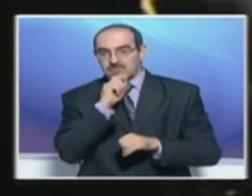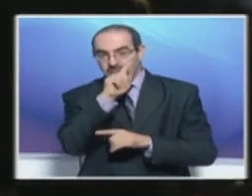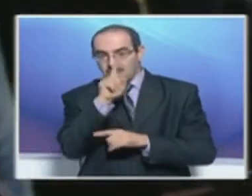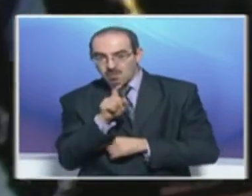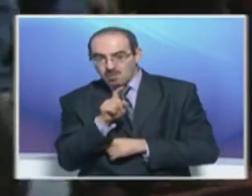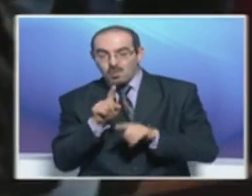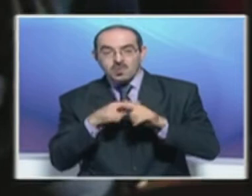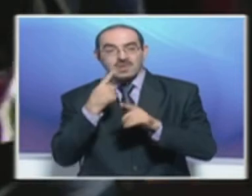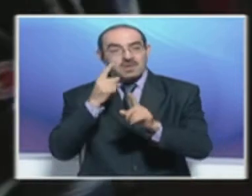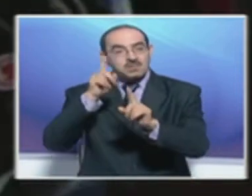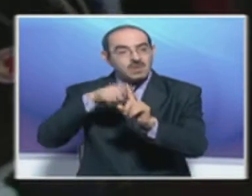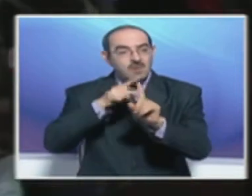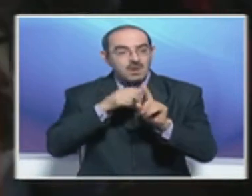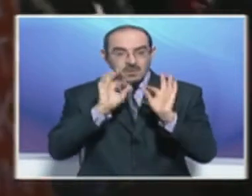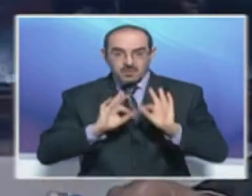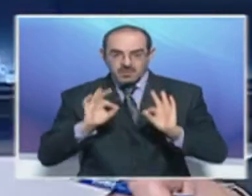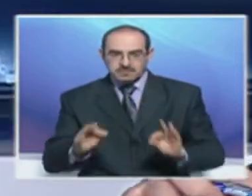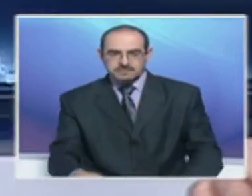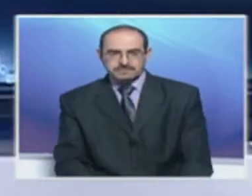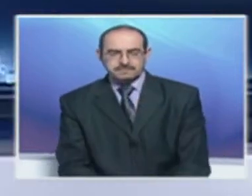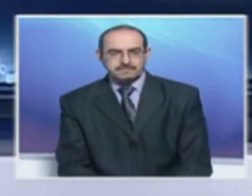دون رواتب.